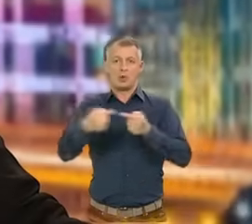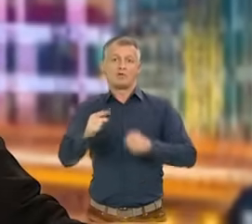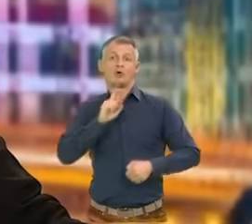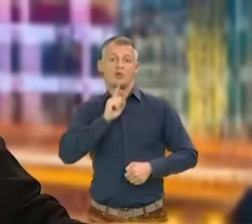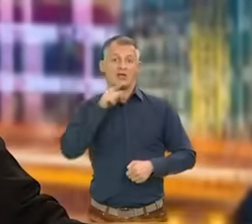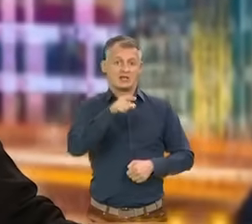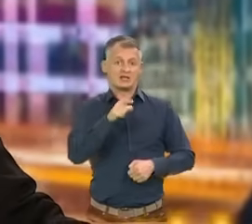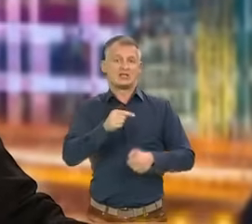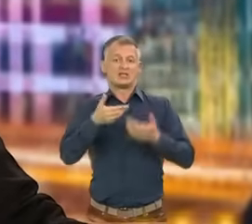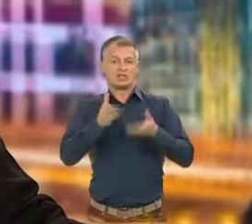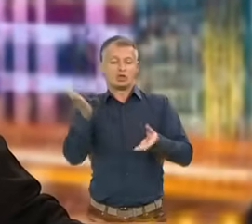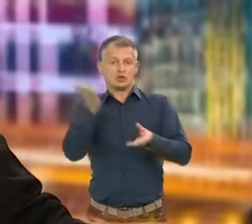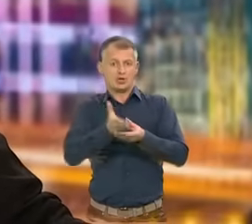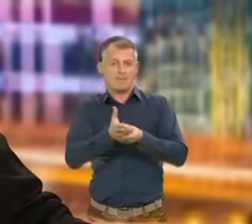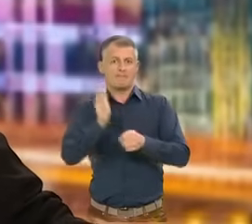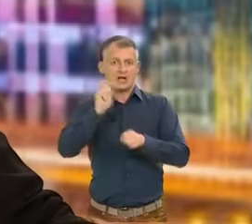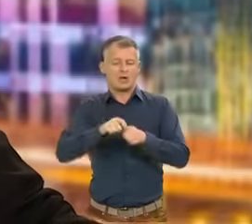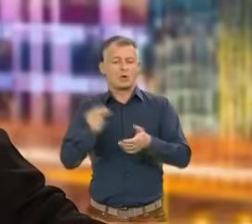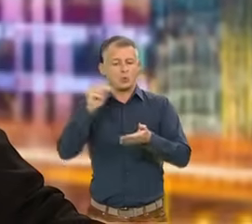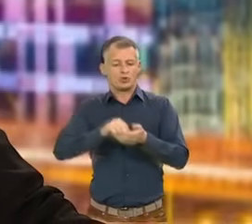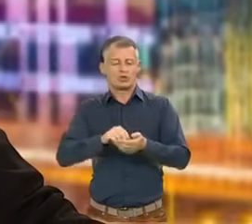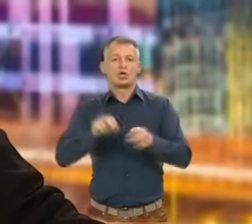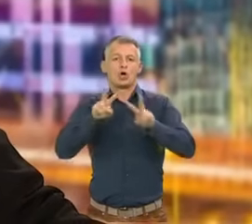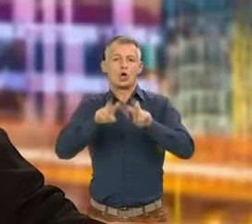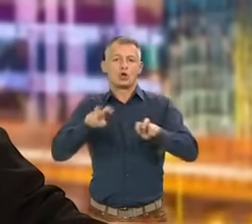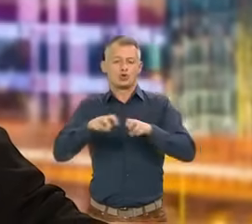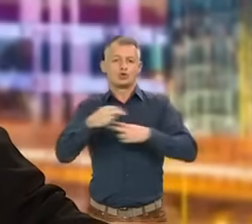multe infracțiuni și a fost plasată sub control judiciar